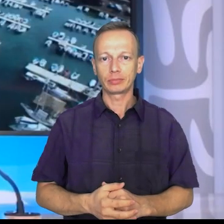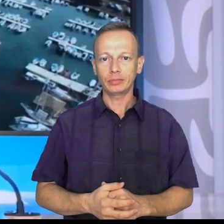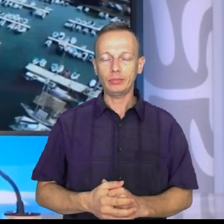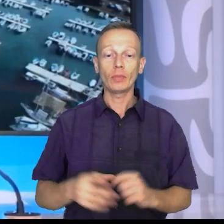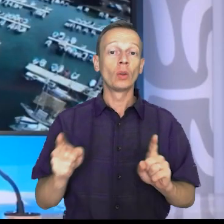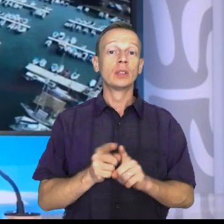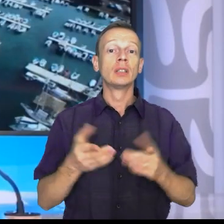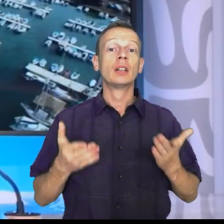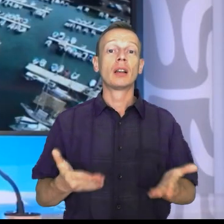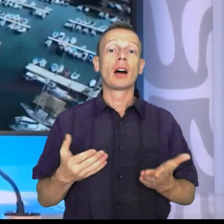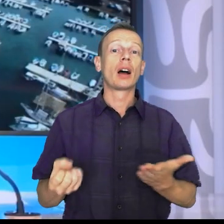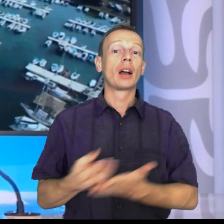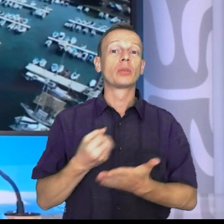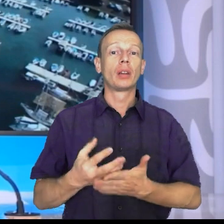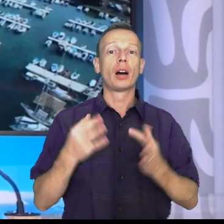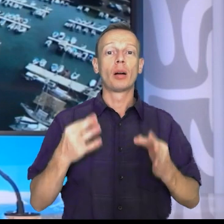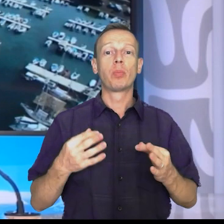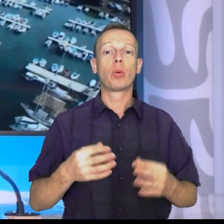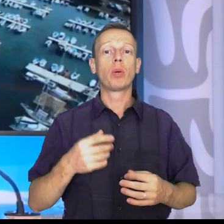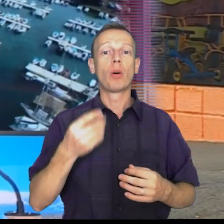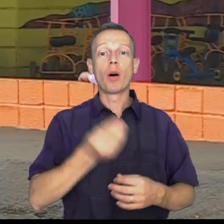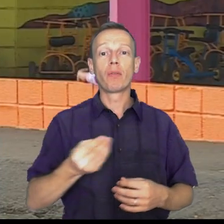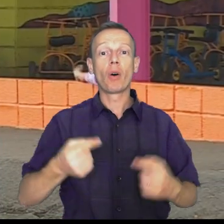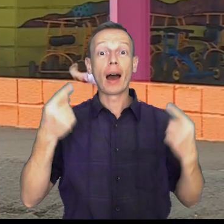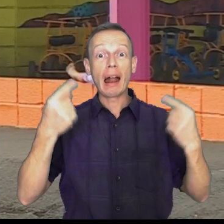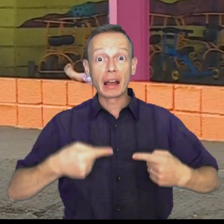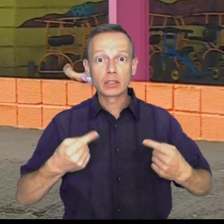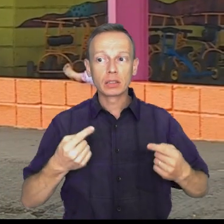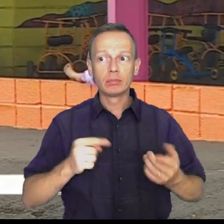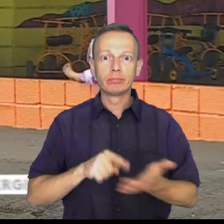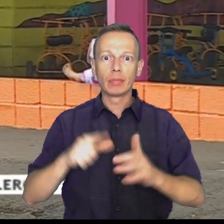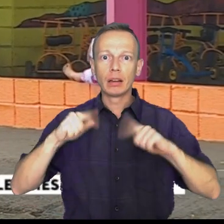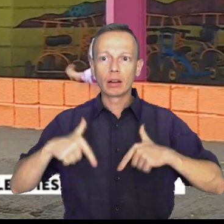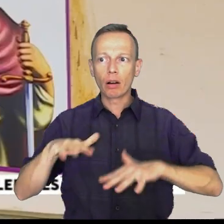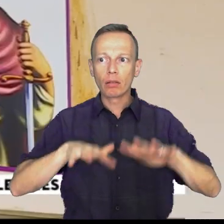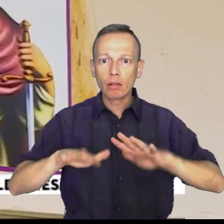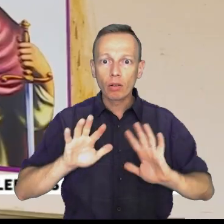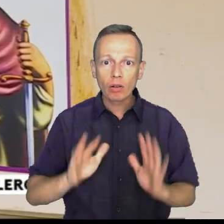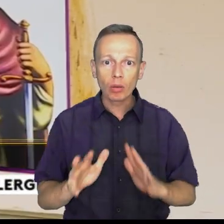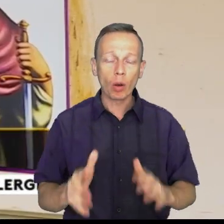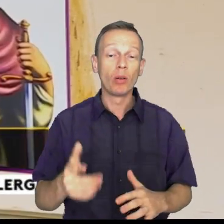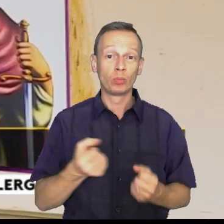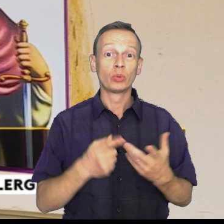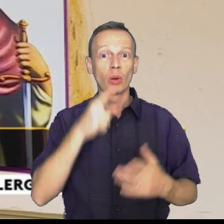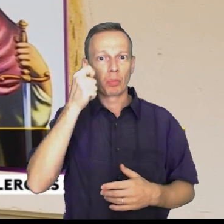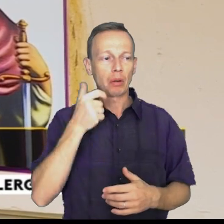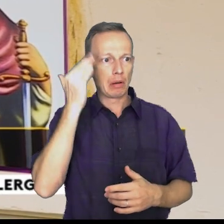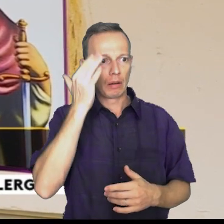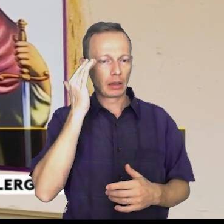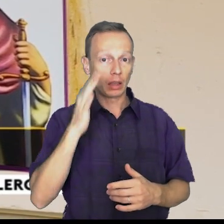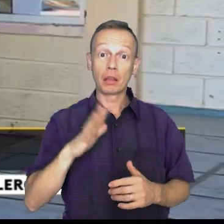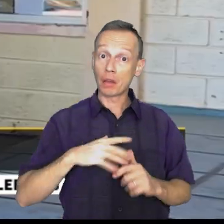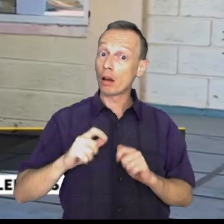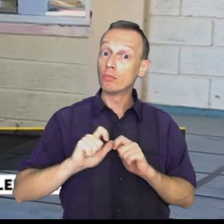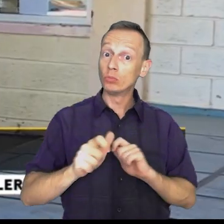Également dans l'actualité du jour, comment gérer les allergies des enfants en milieu scolaire? La question se pose pour de nombreux parents. Pourtant, il existe